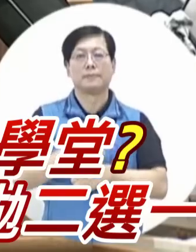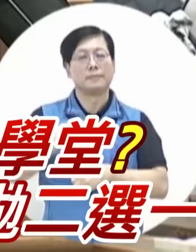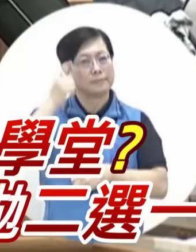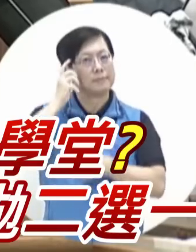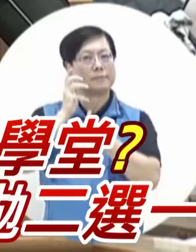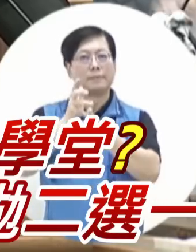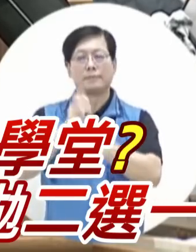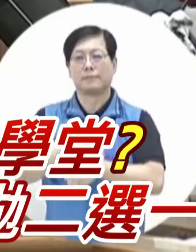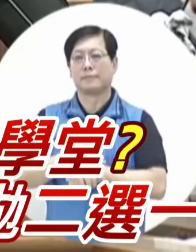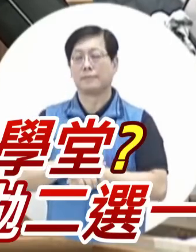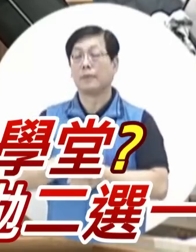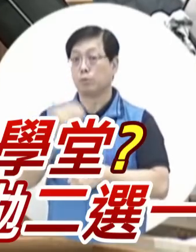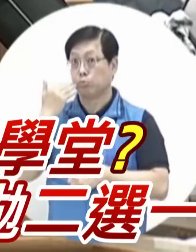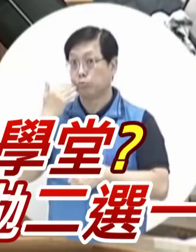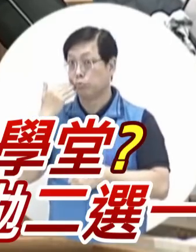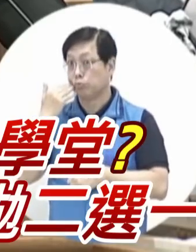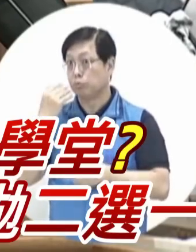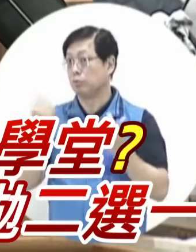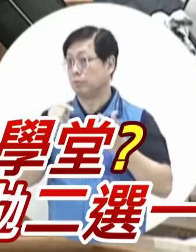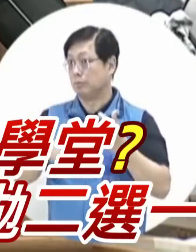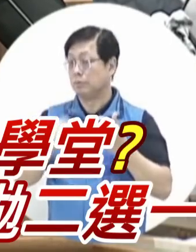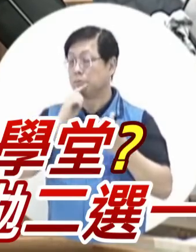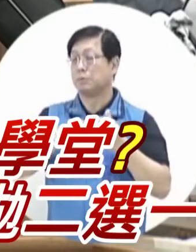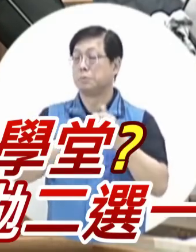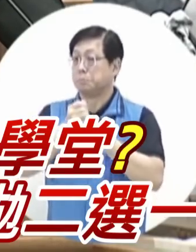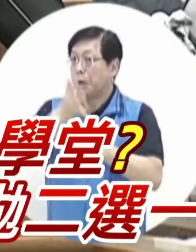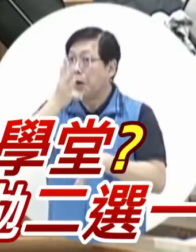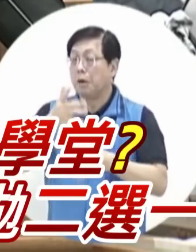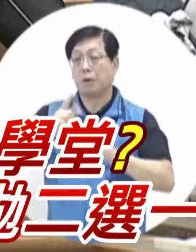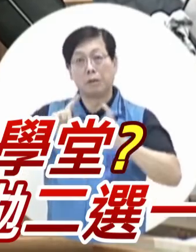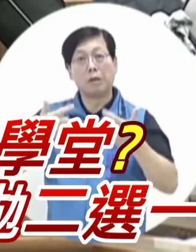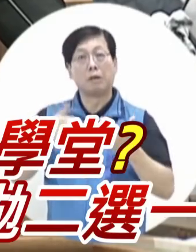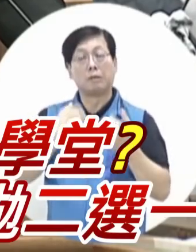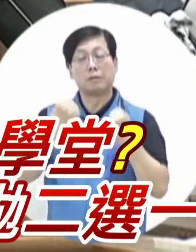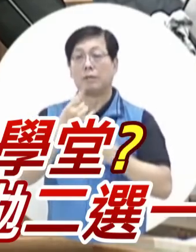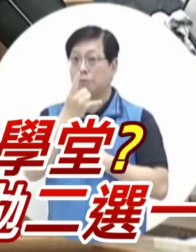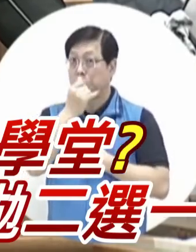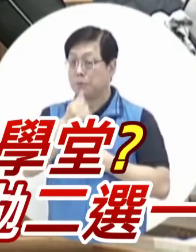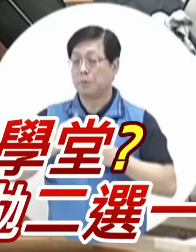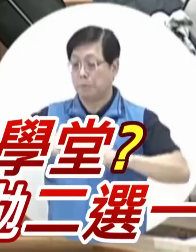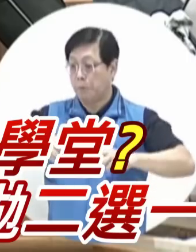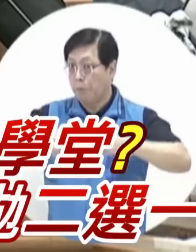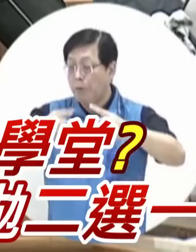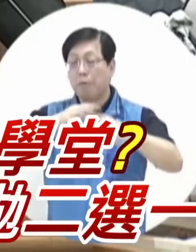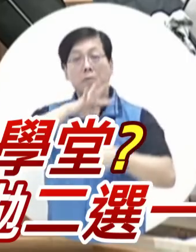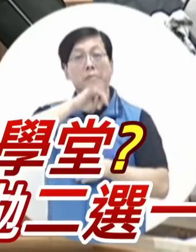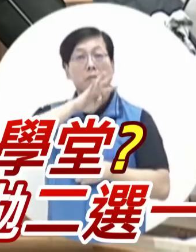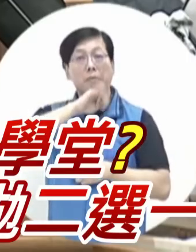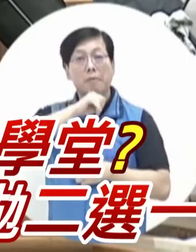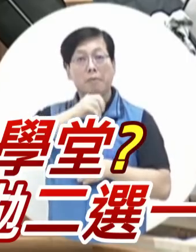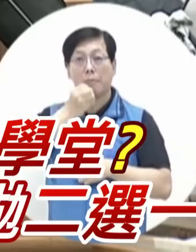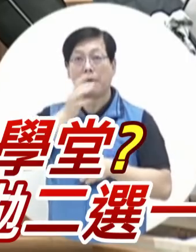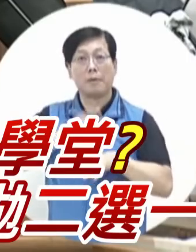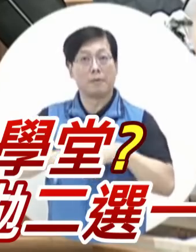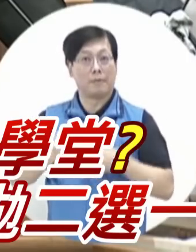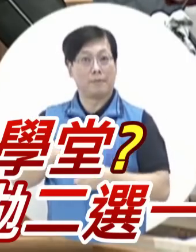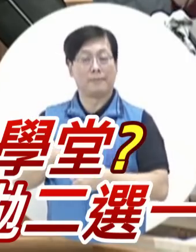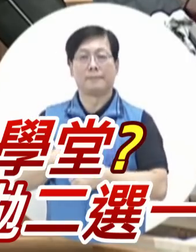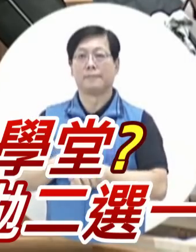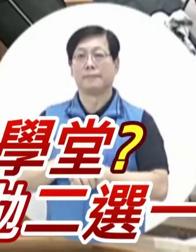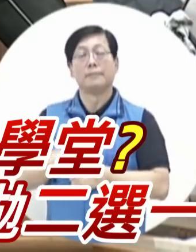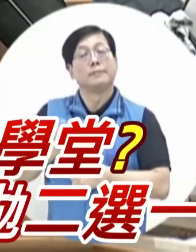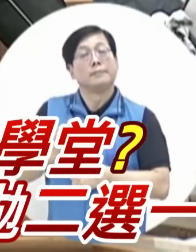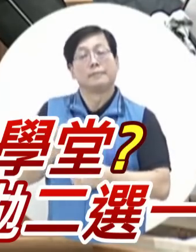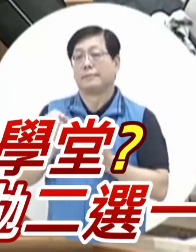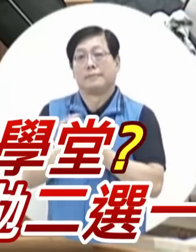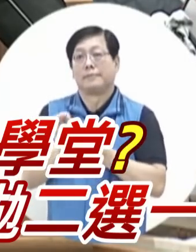你说哈，如果说哈像这样子的句型，你知道大概是在语言发展阶段的几岁吗？你不知道没